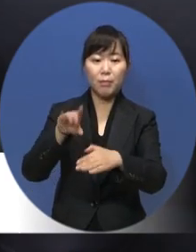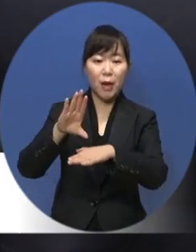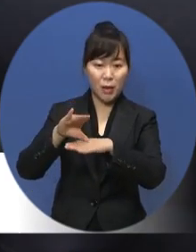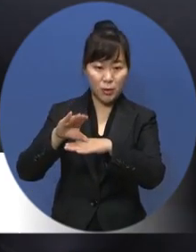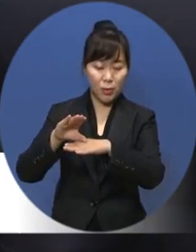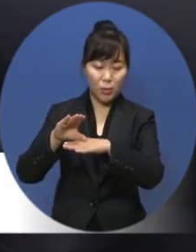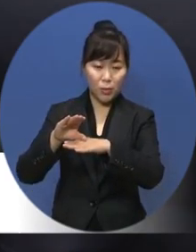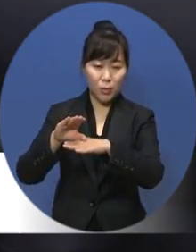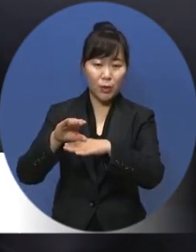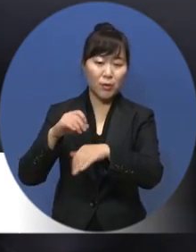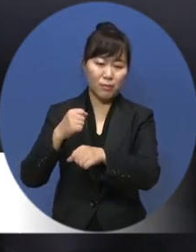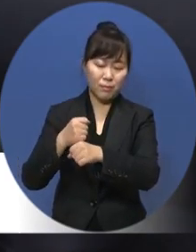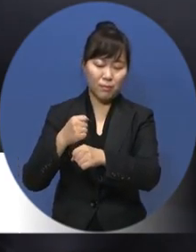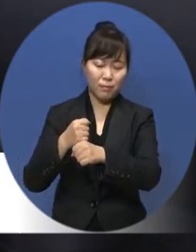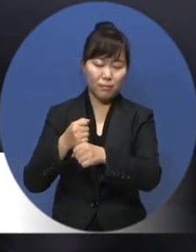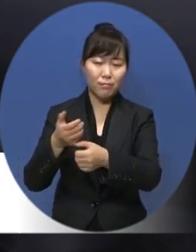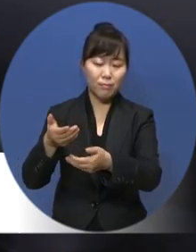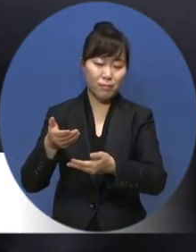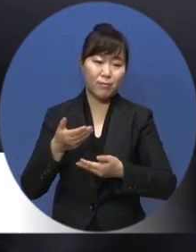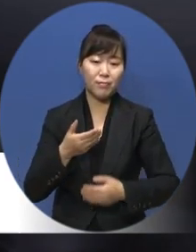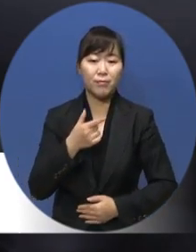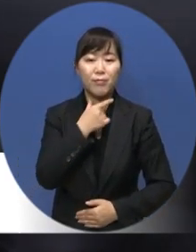장애인들이랑 방송을